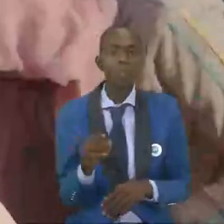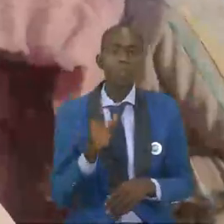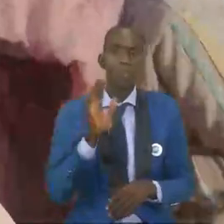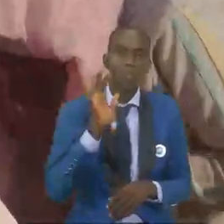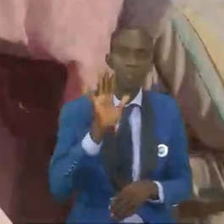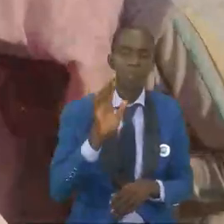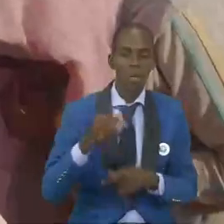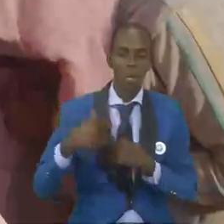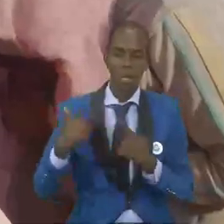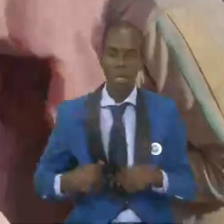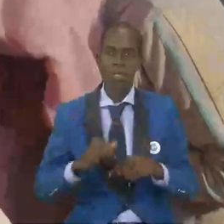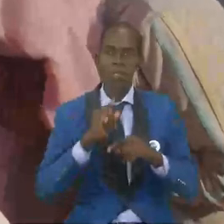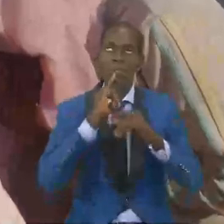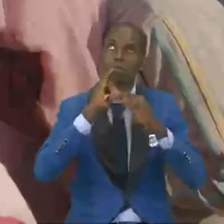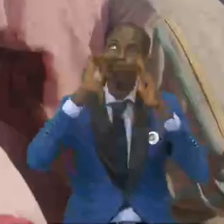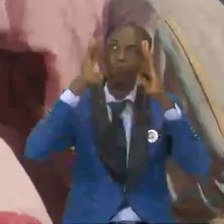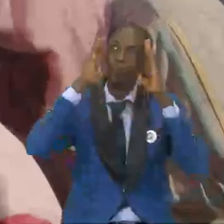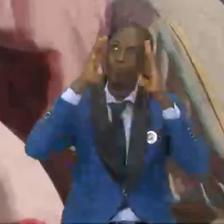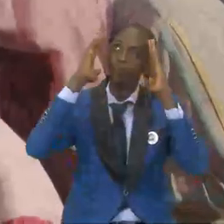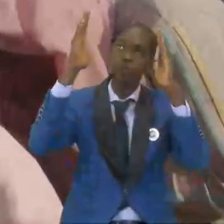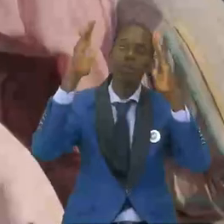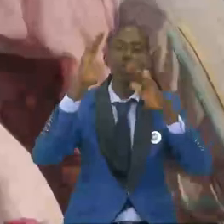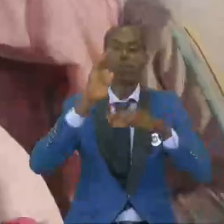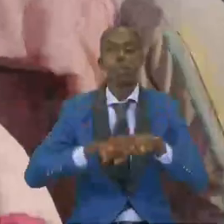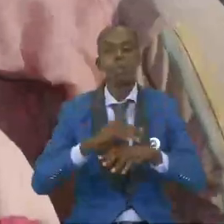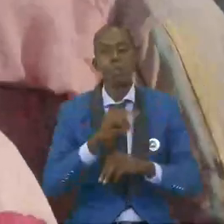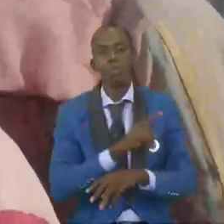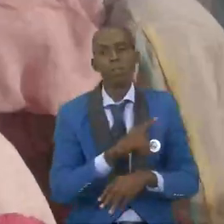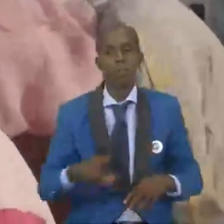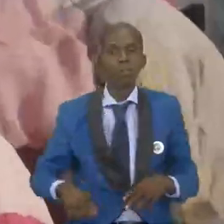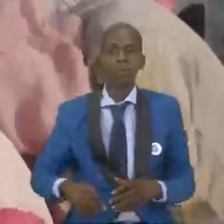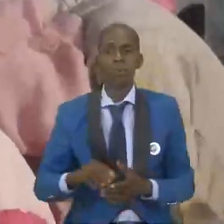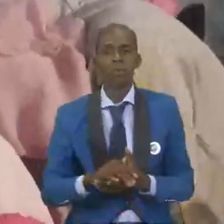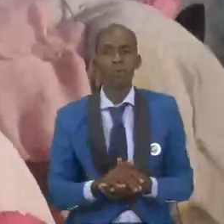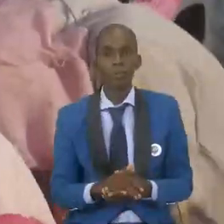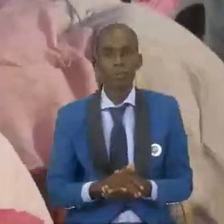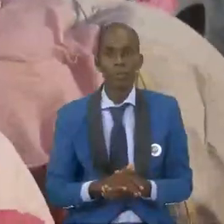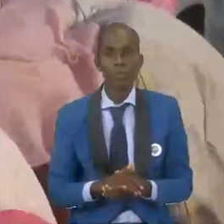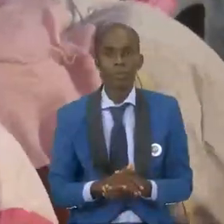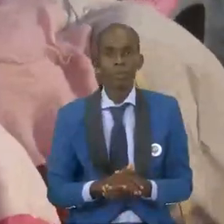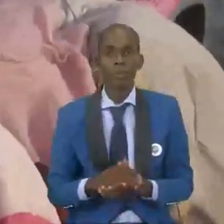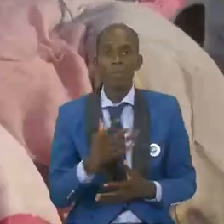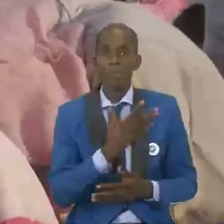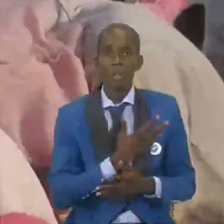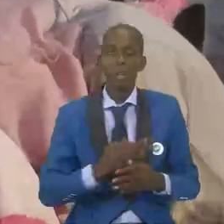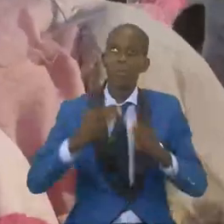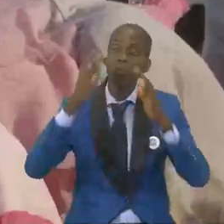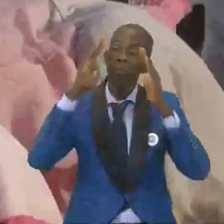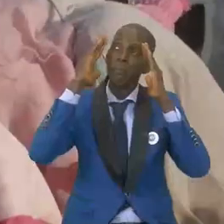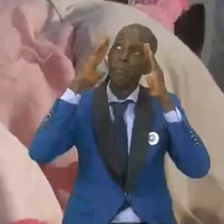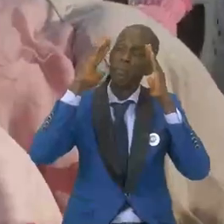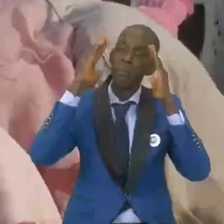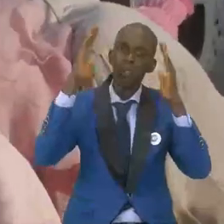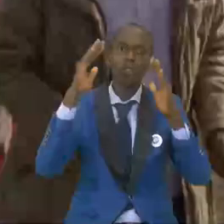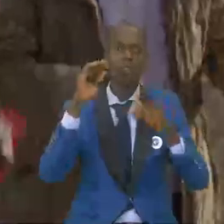du peuple de l'Éternel. Alors ton cœur a fermé sur le Seigneur,